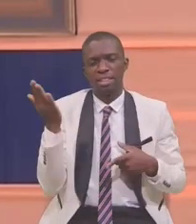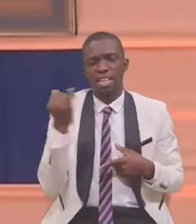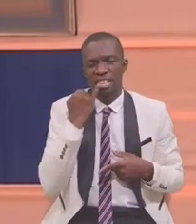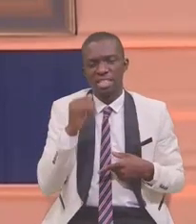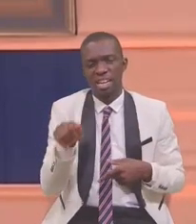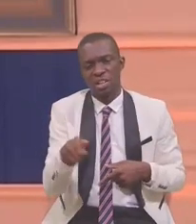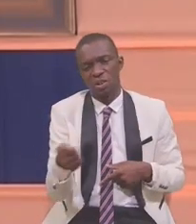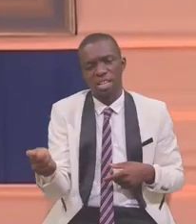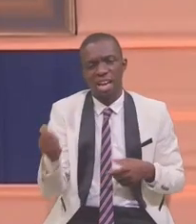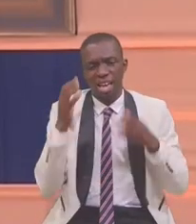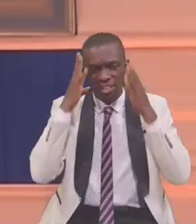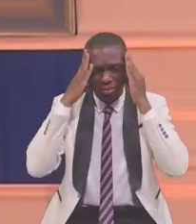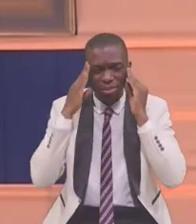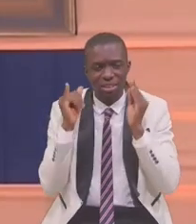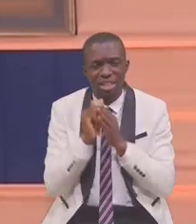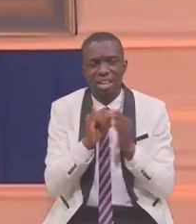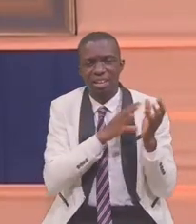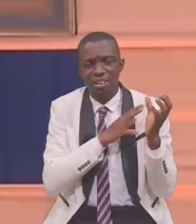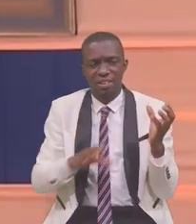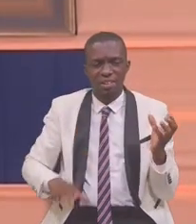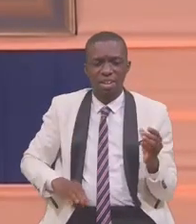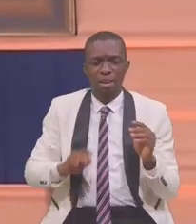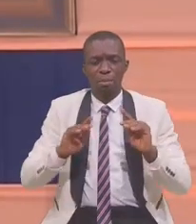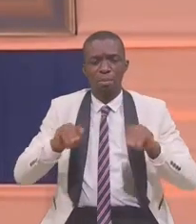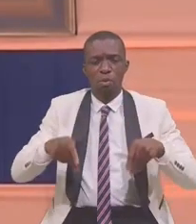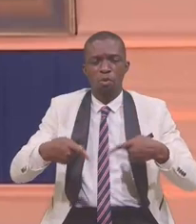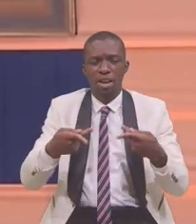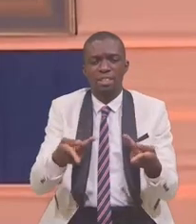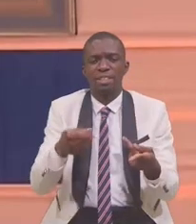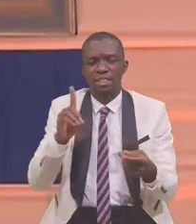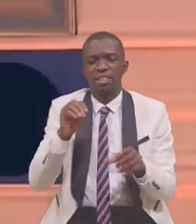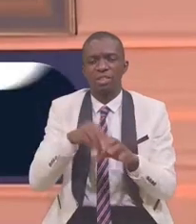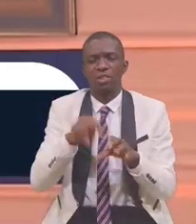autre expérience que Christ a donnée et il a pourvu cela.